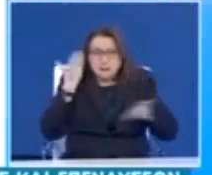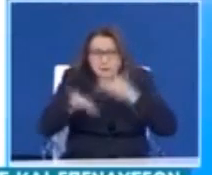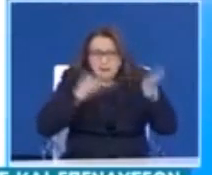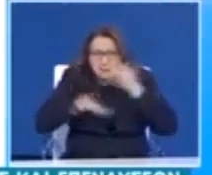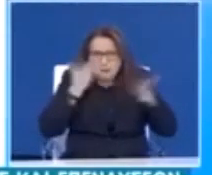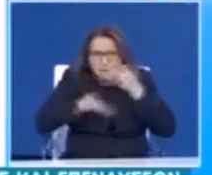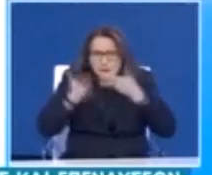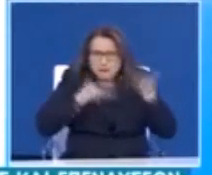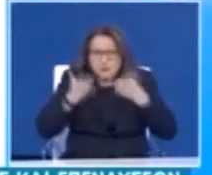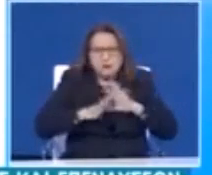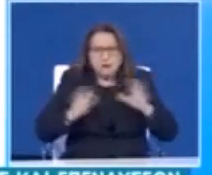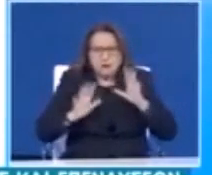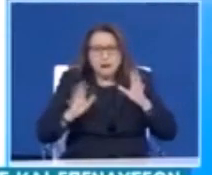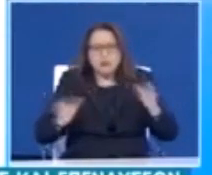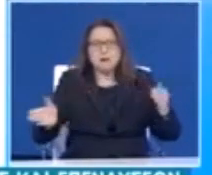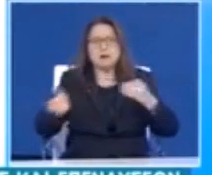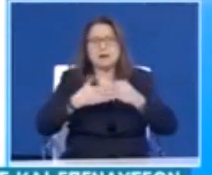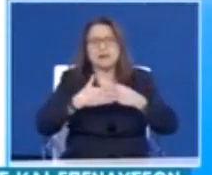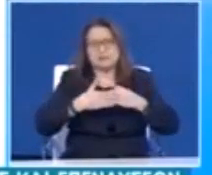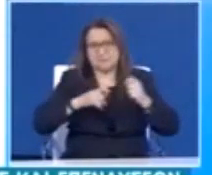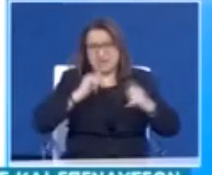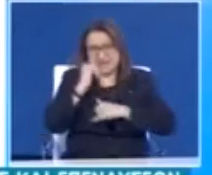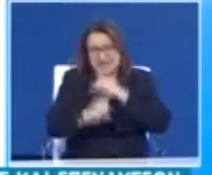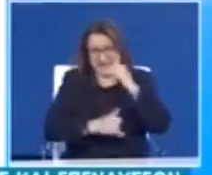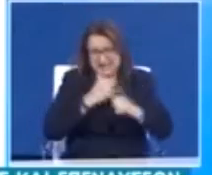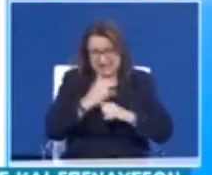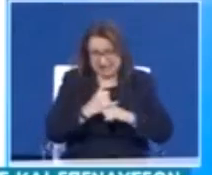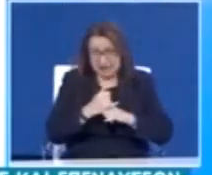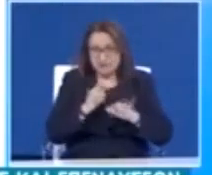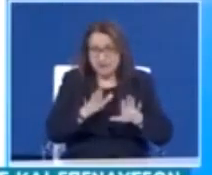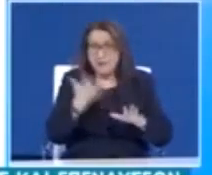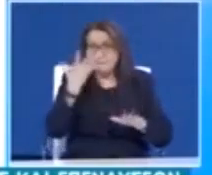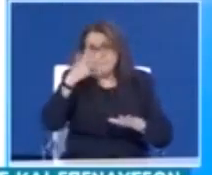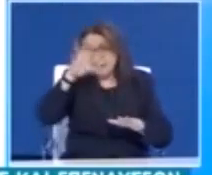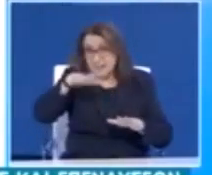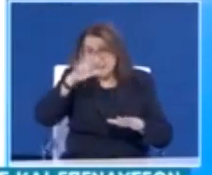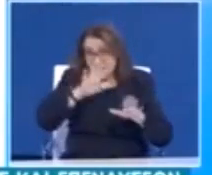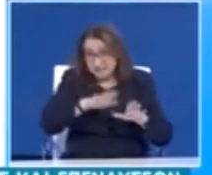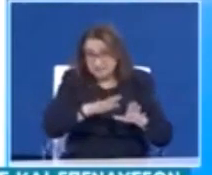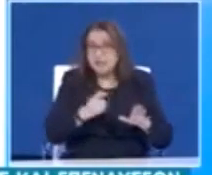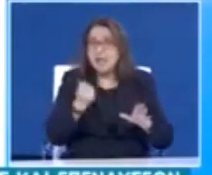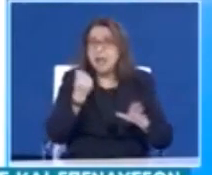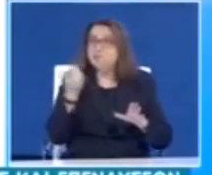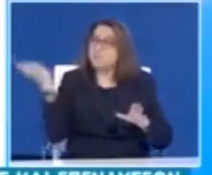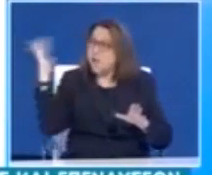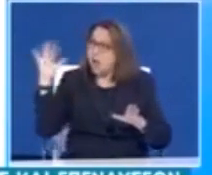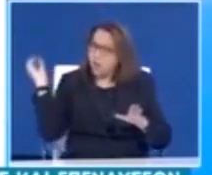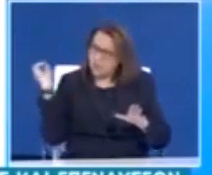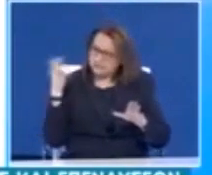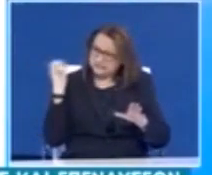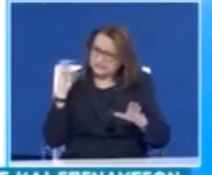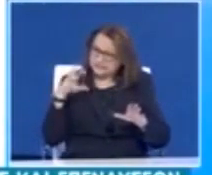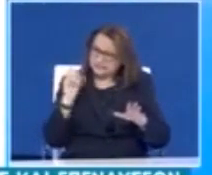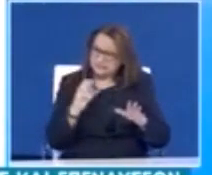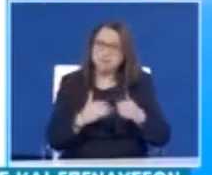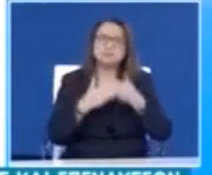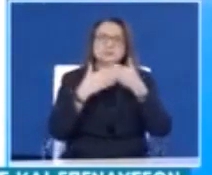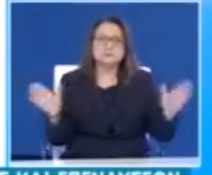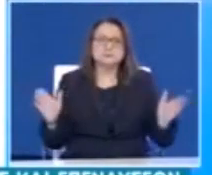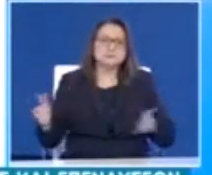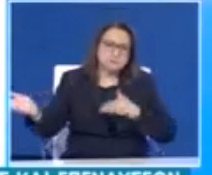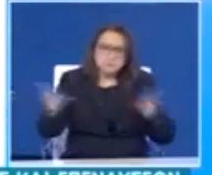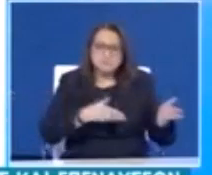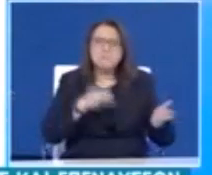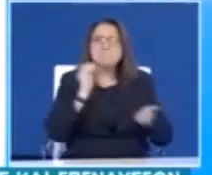αυτό, μπορέσαμε και μεταφέραμε επιπλέον πόρους και έτσι αυξήσαμε το χρηματοδοτικό αυτό εργαλείο με τη μόχλευση από